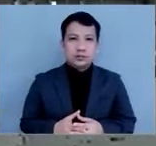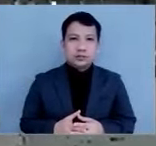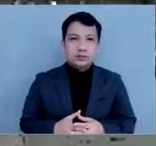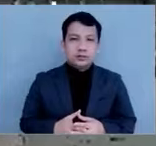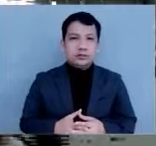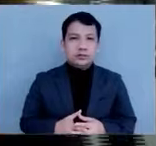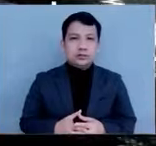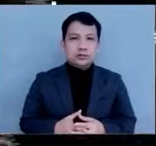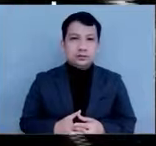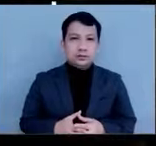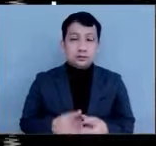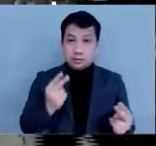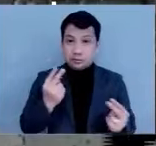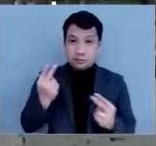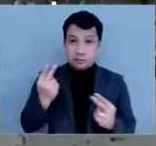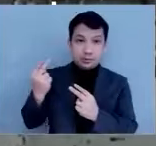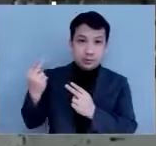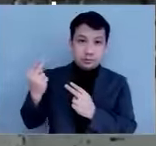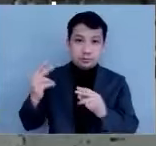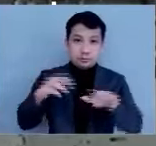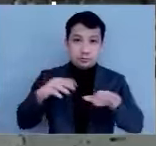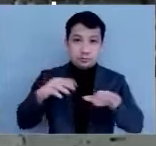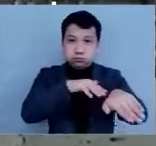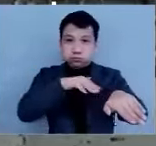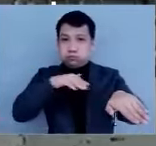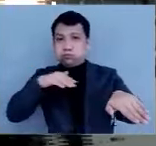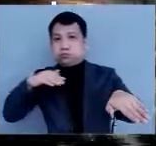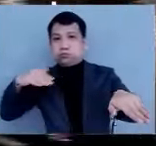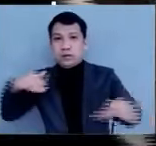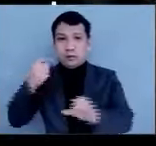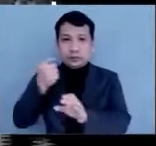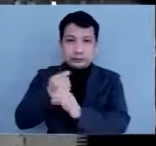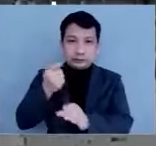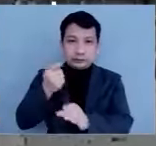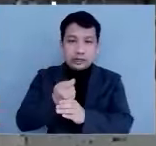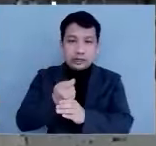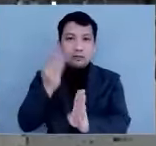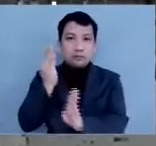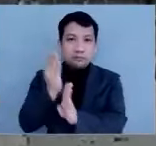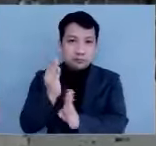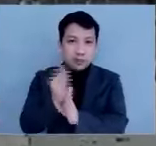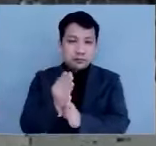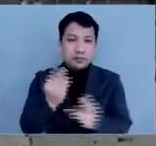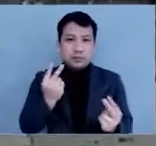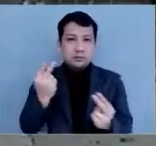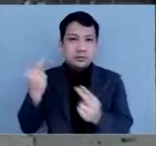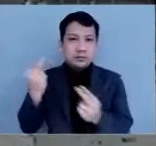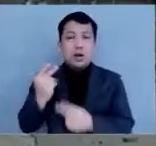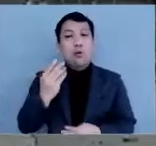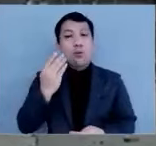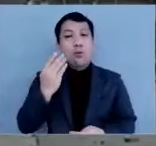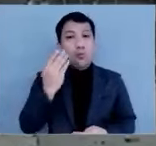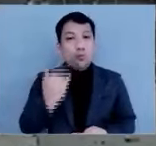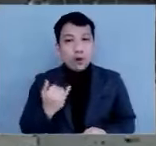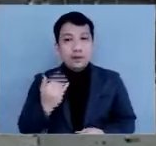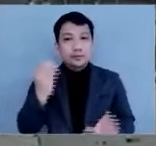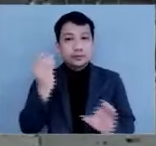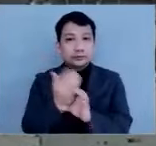Bok, Mean, mapapansin ninyo itong mahabang pila ng mga truck at ng mga bus dito sa aking likuran. Yan ay yung mga sasakyan